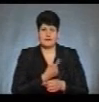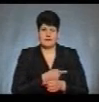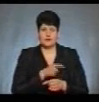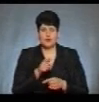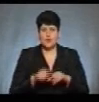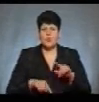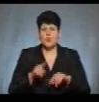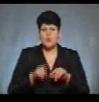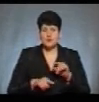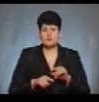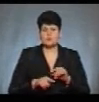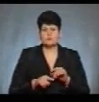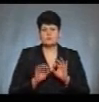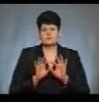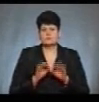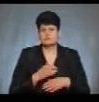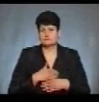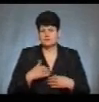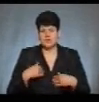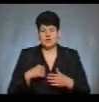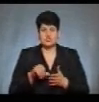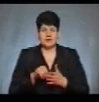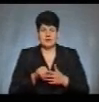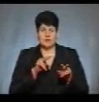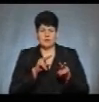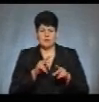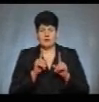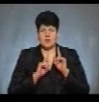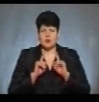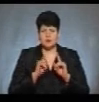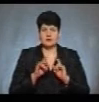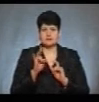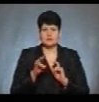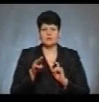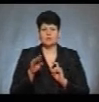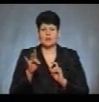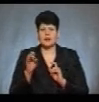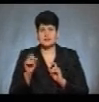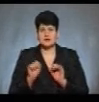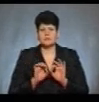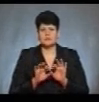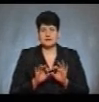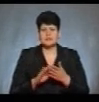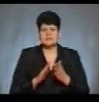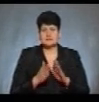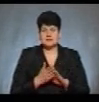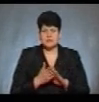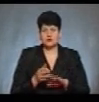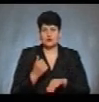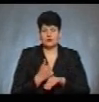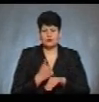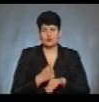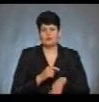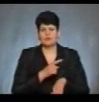Його родичі від коментарів відмовилися. Член наглядової ради лікарні Наталія Турецька коментувати стан постраждалого головному лікарю